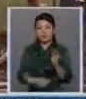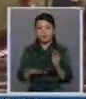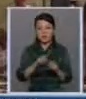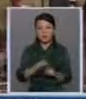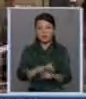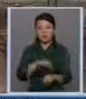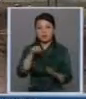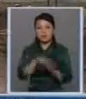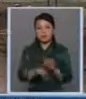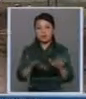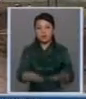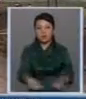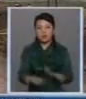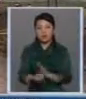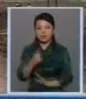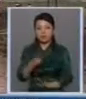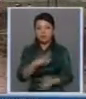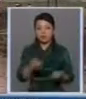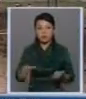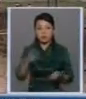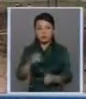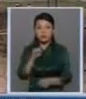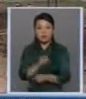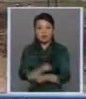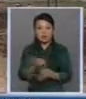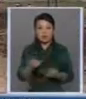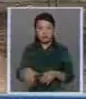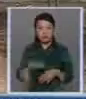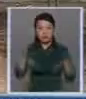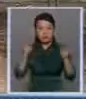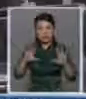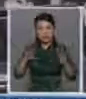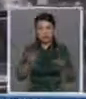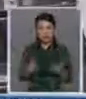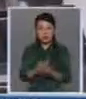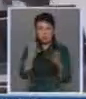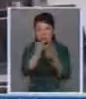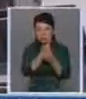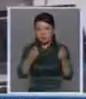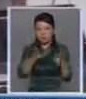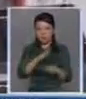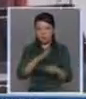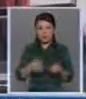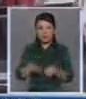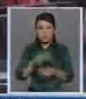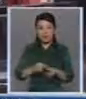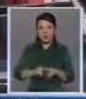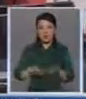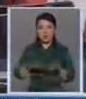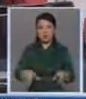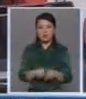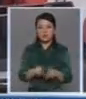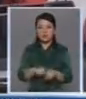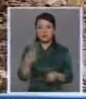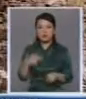шақырымында болған. Төгілген мұнайды бірінші қала тұрғындары байқап, төтенше жағдайлар бөлімшесіне хабар берген. Оқиға орнына келген мамандар құбырдан